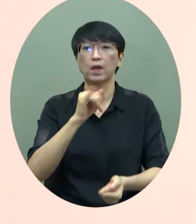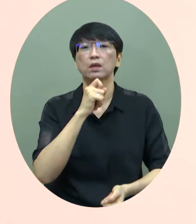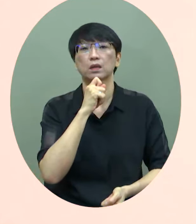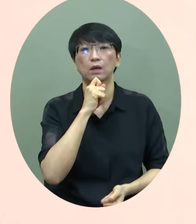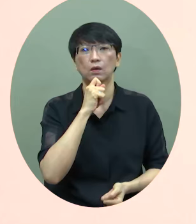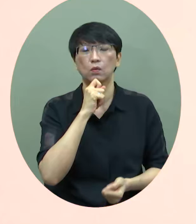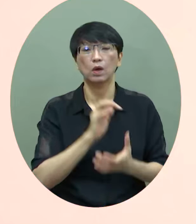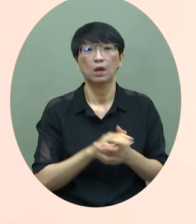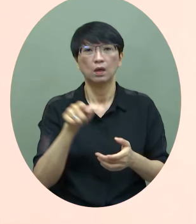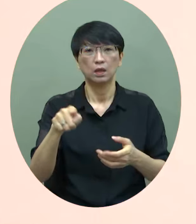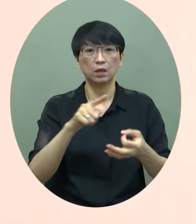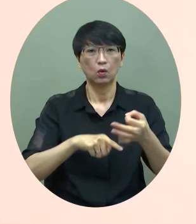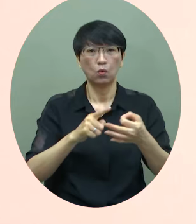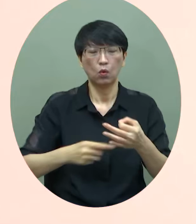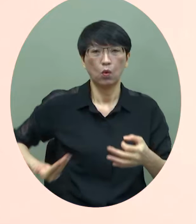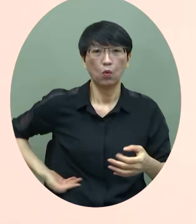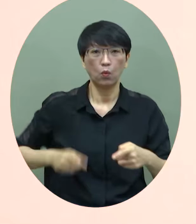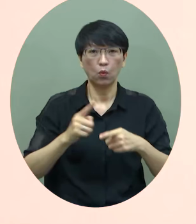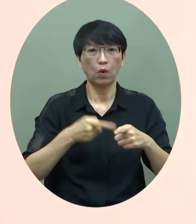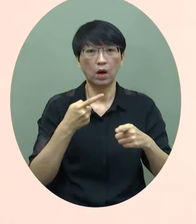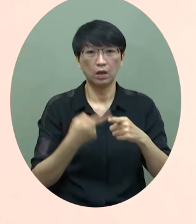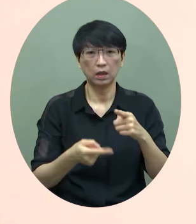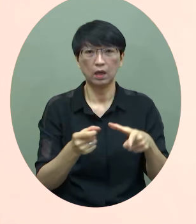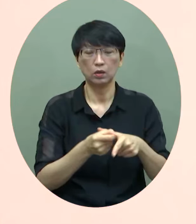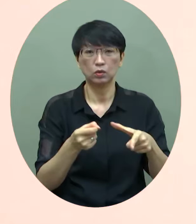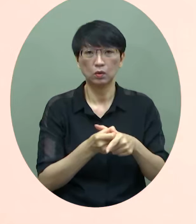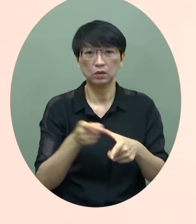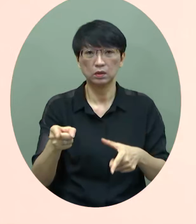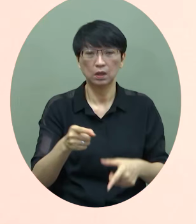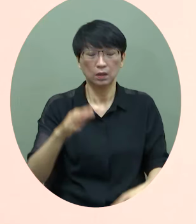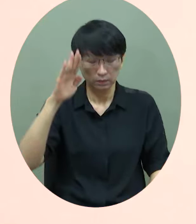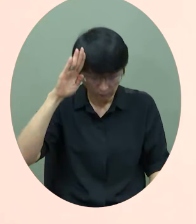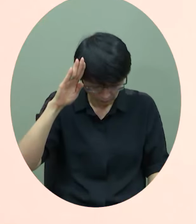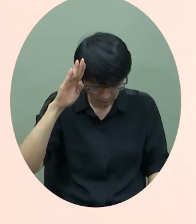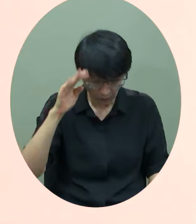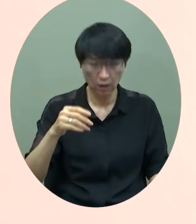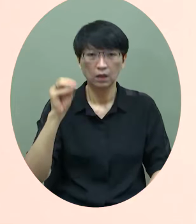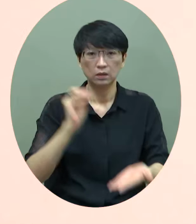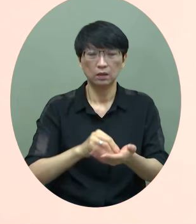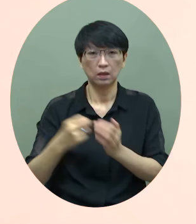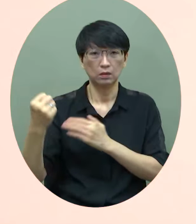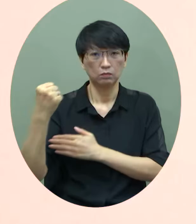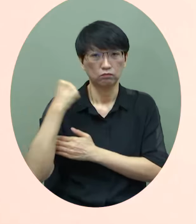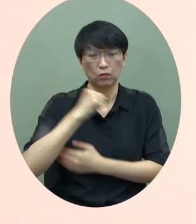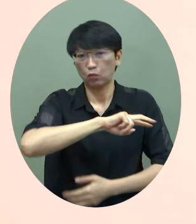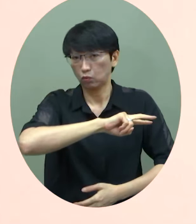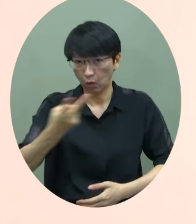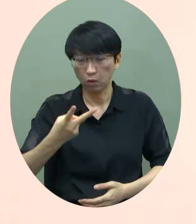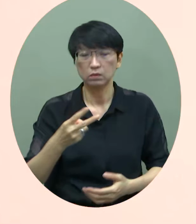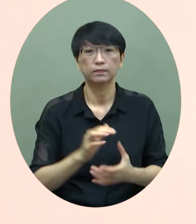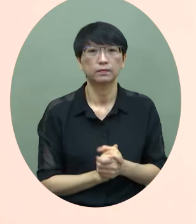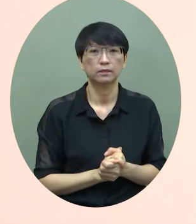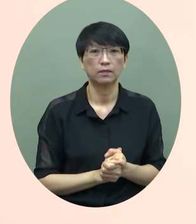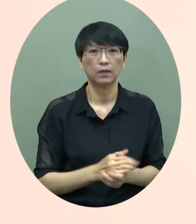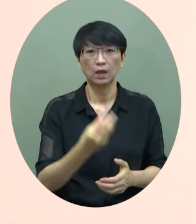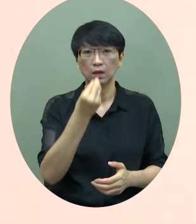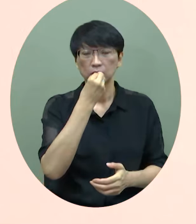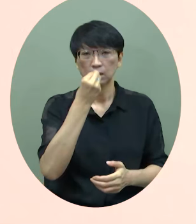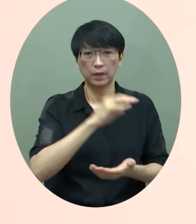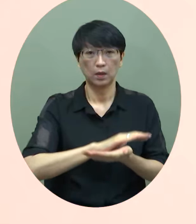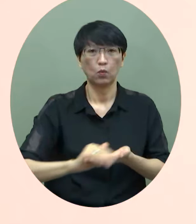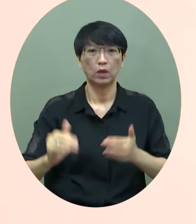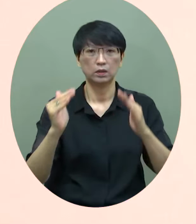華大基因也是為此自協也說全力會改進所以接著食物及衛生